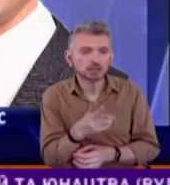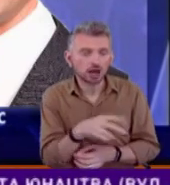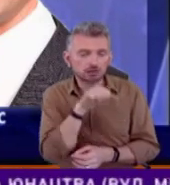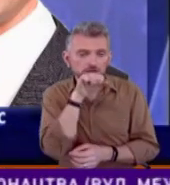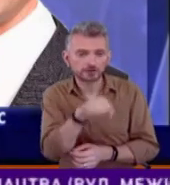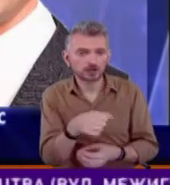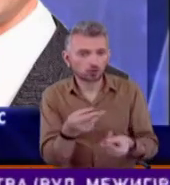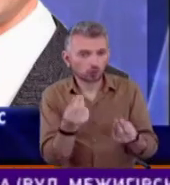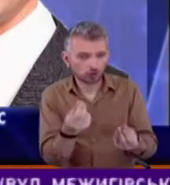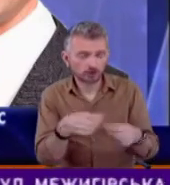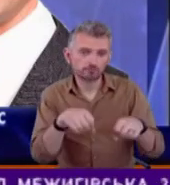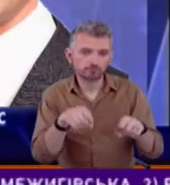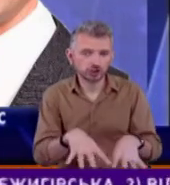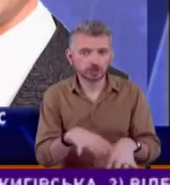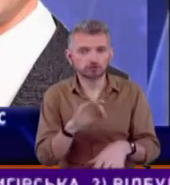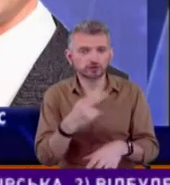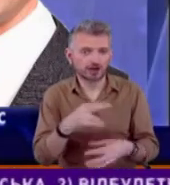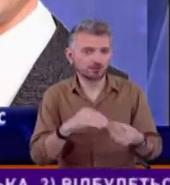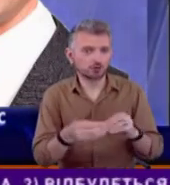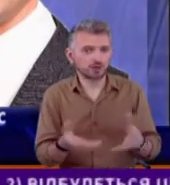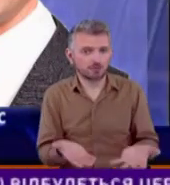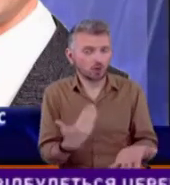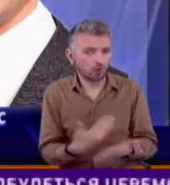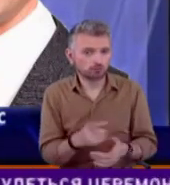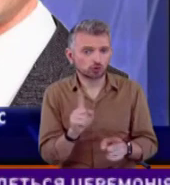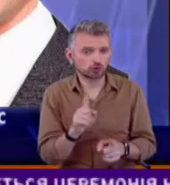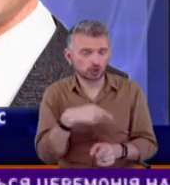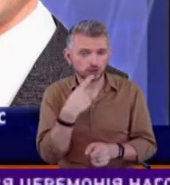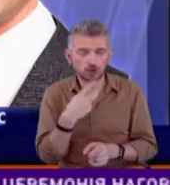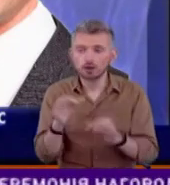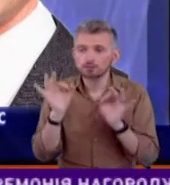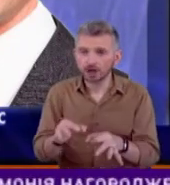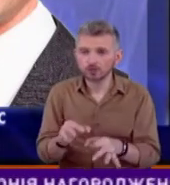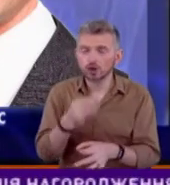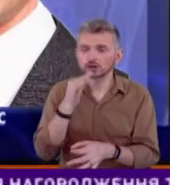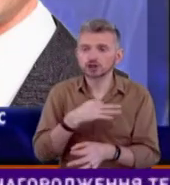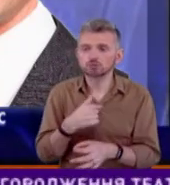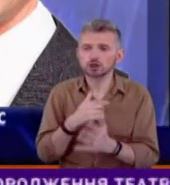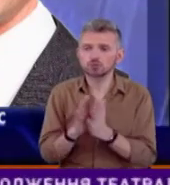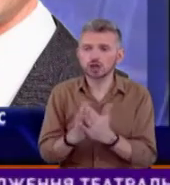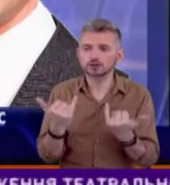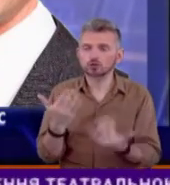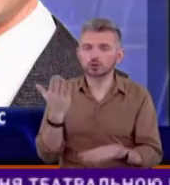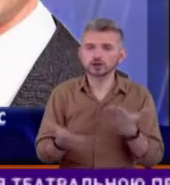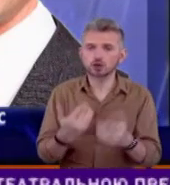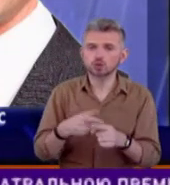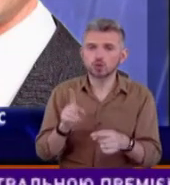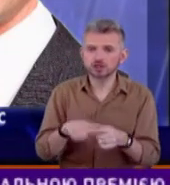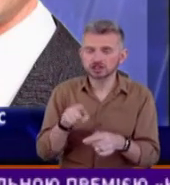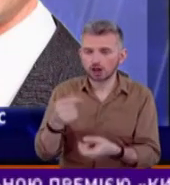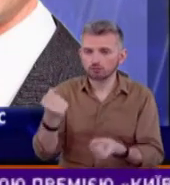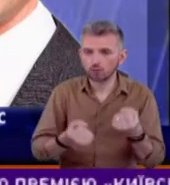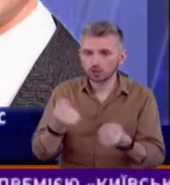завдяки грошам вирішилася соціальна проблема. От що, про що я кажу. Правильно, але скажіть мені, будь ласка, сьогодні, якщо цей самий